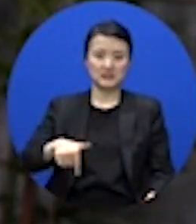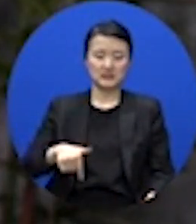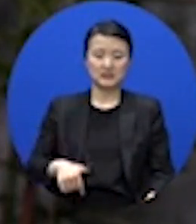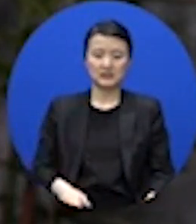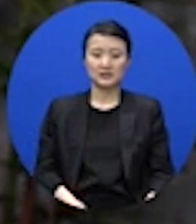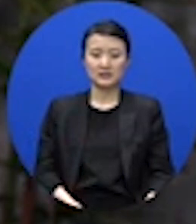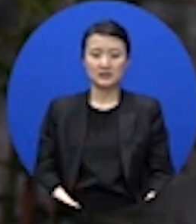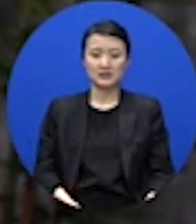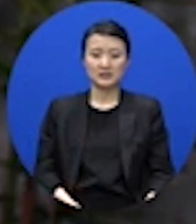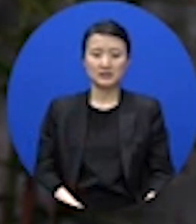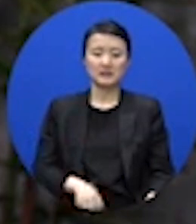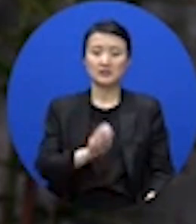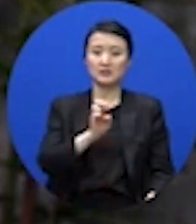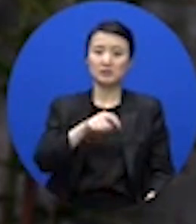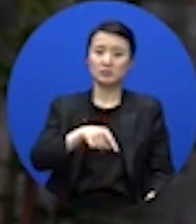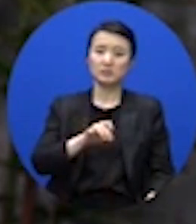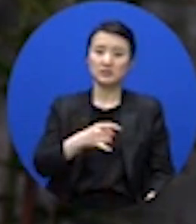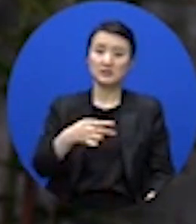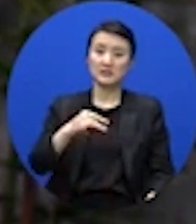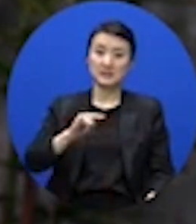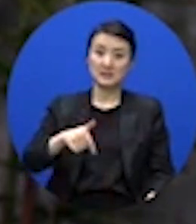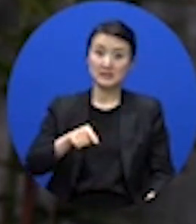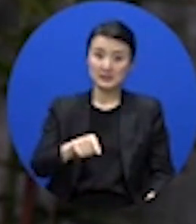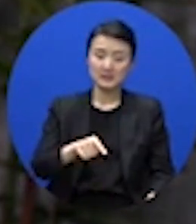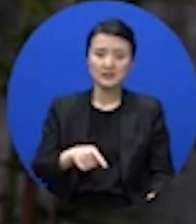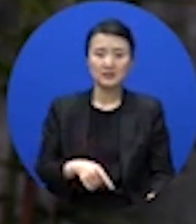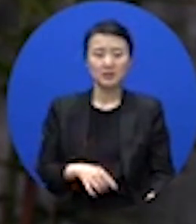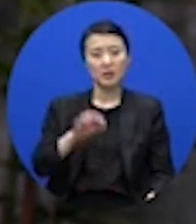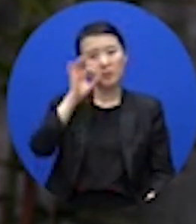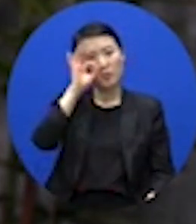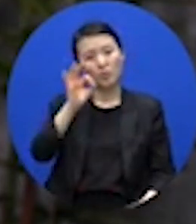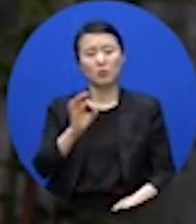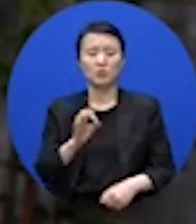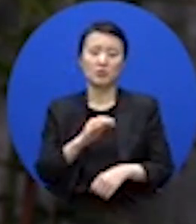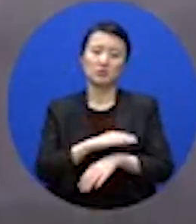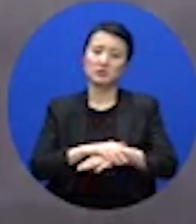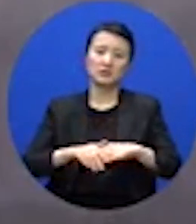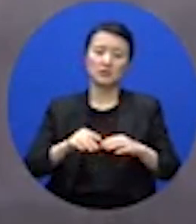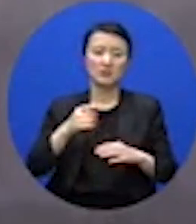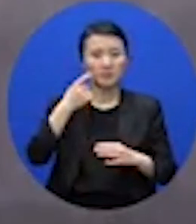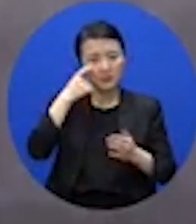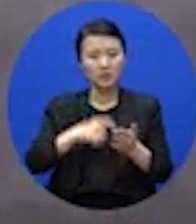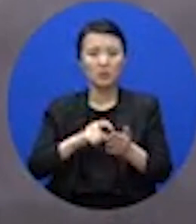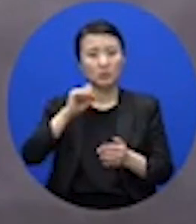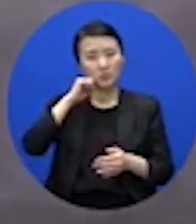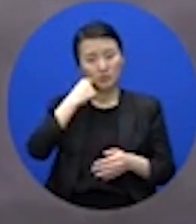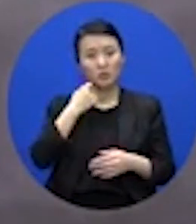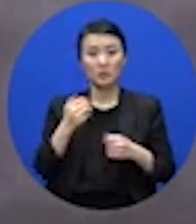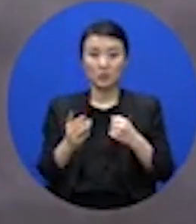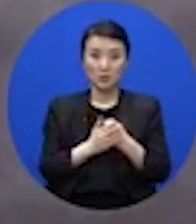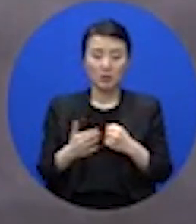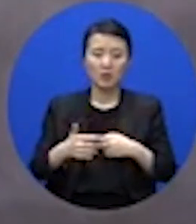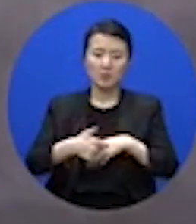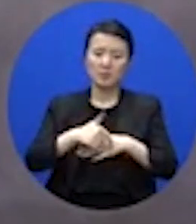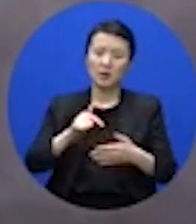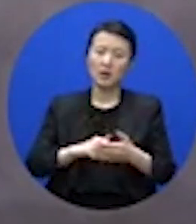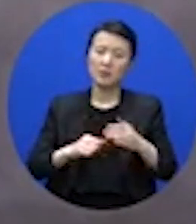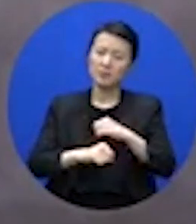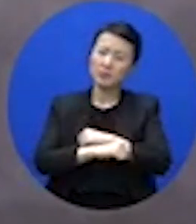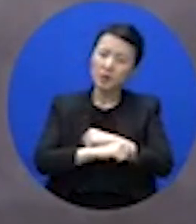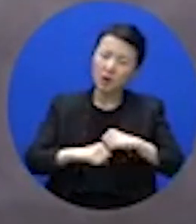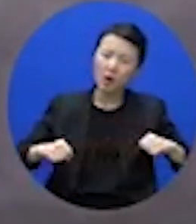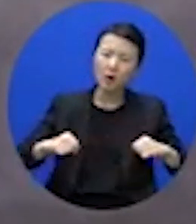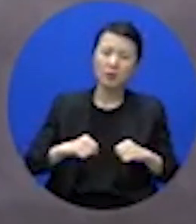이 무의식은 보이지 않기 때문에 내 마음이 얼마나 넓고 크고